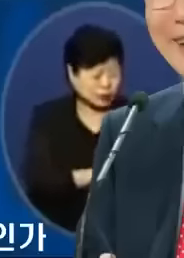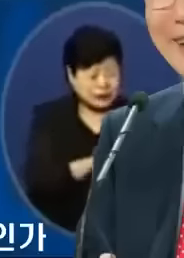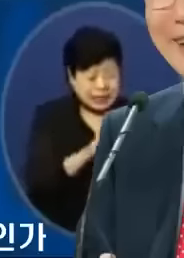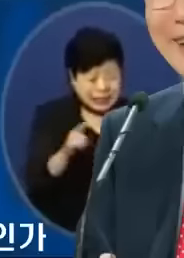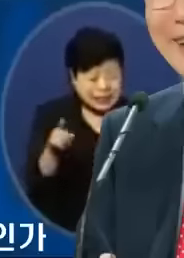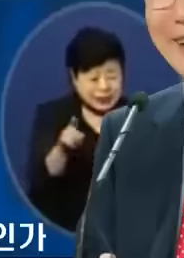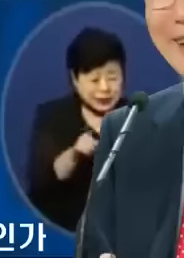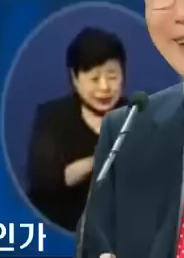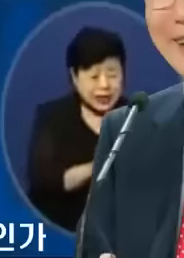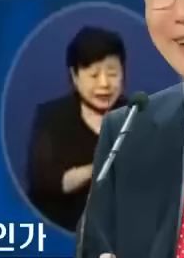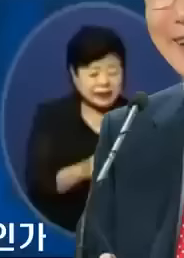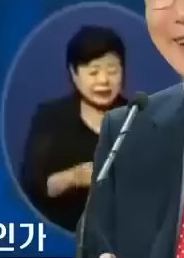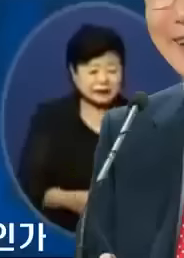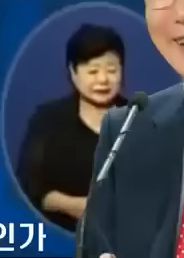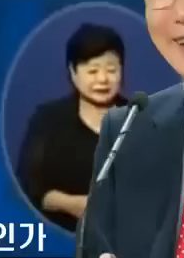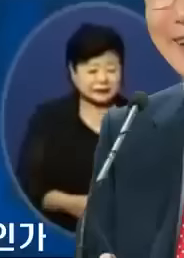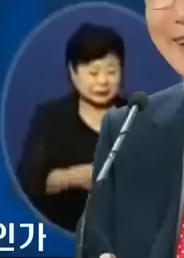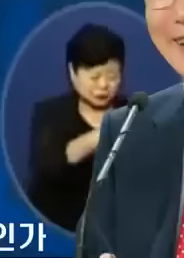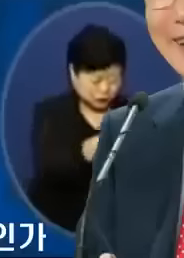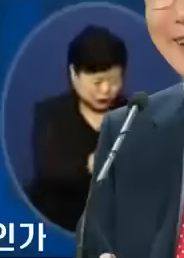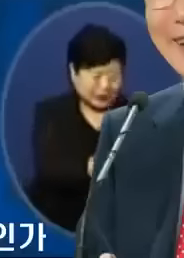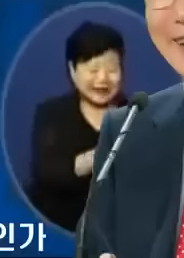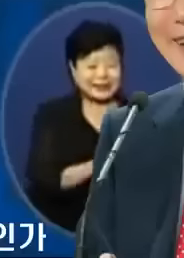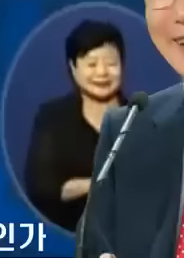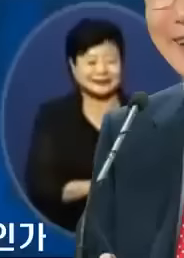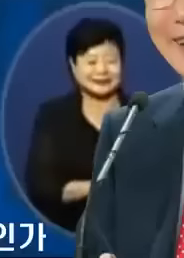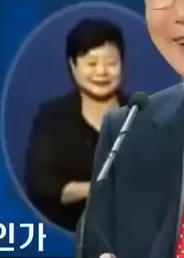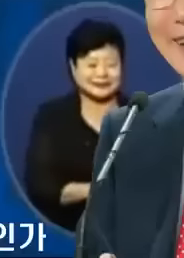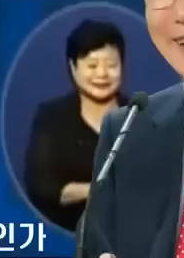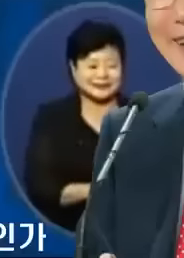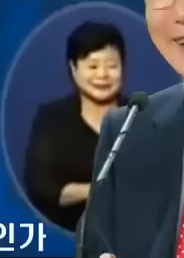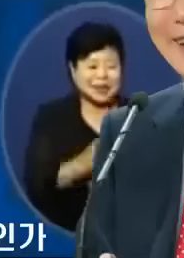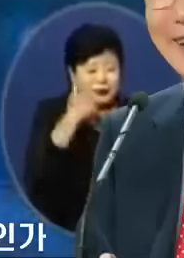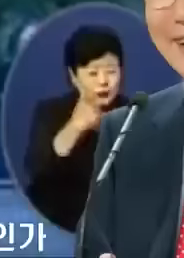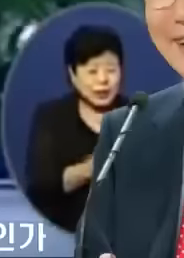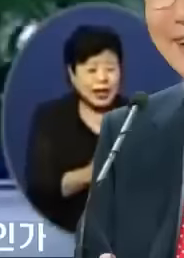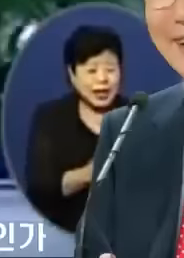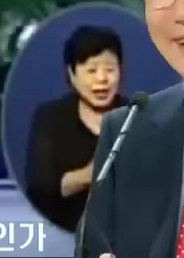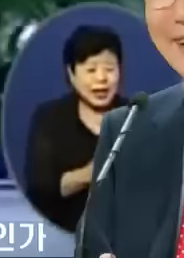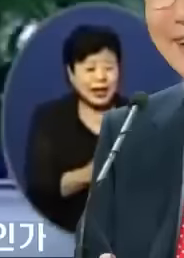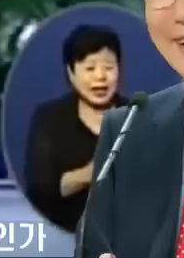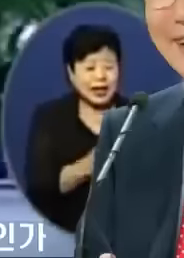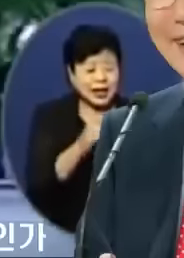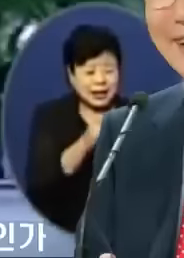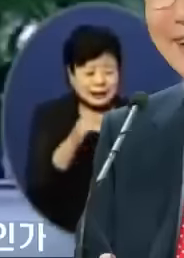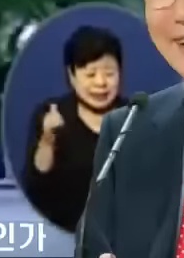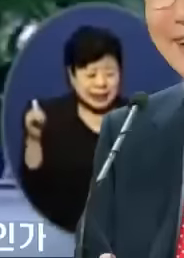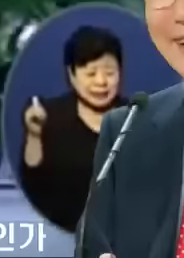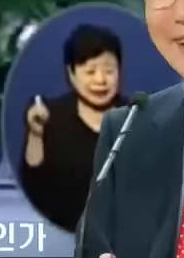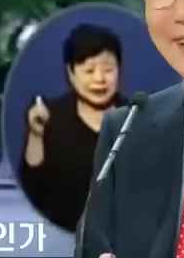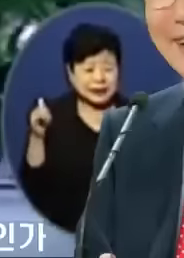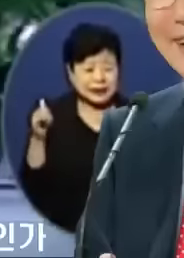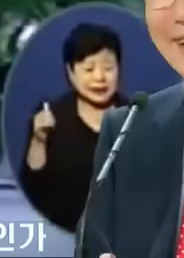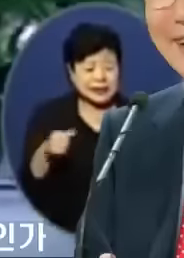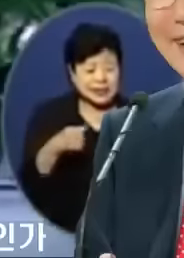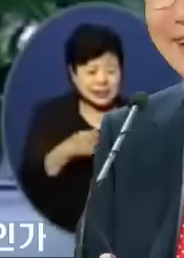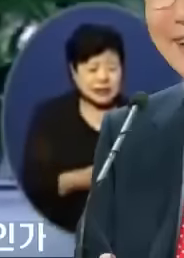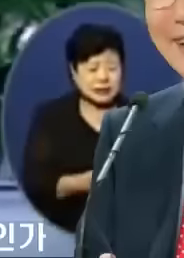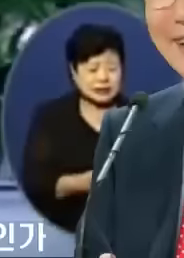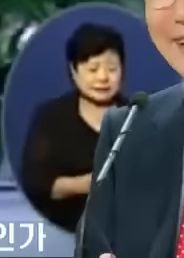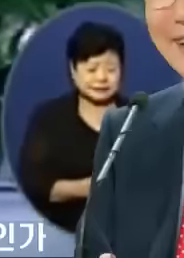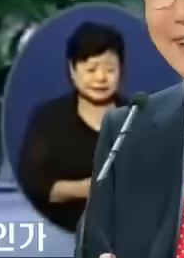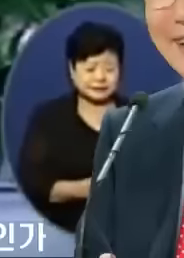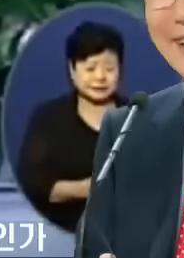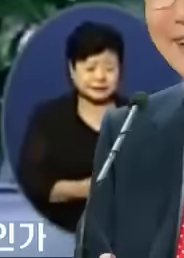물들지 않기 위한 유일한 예방접종이다. 죄를 인간의 결심과